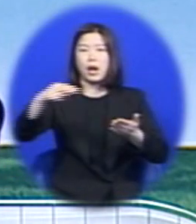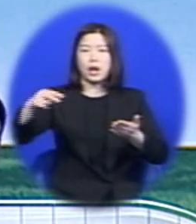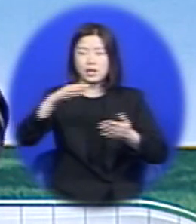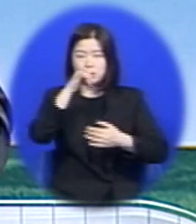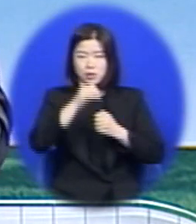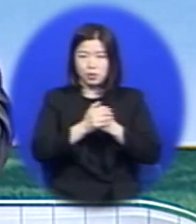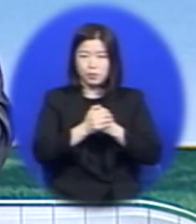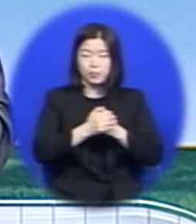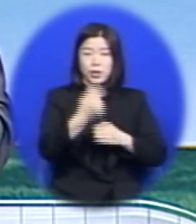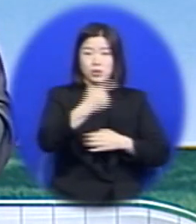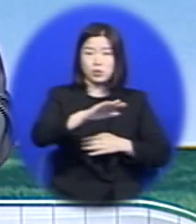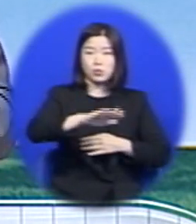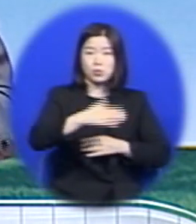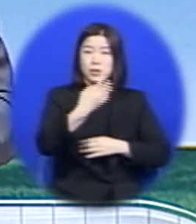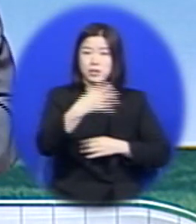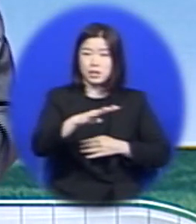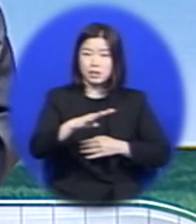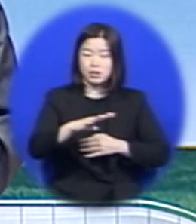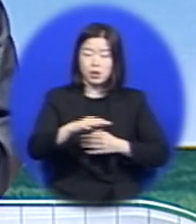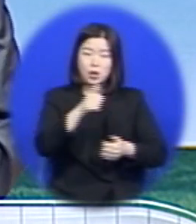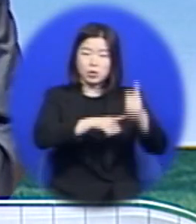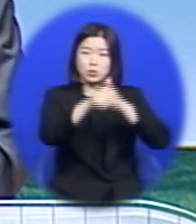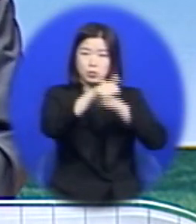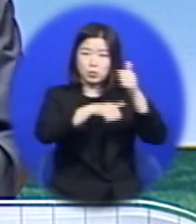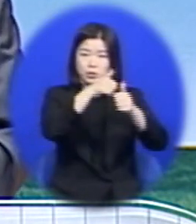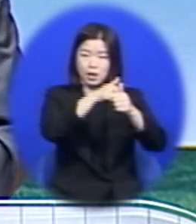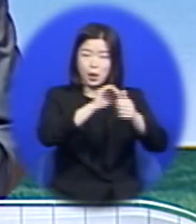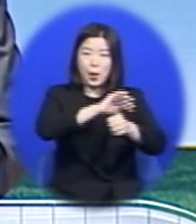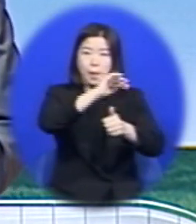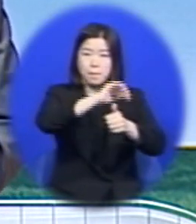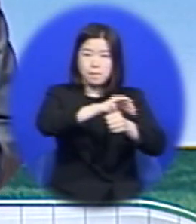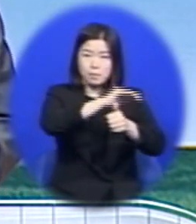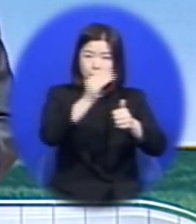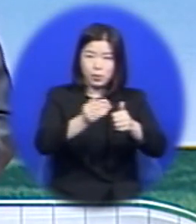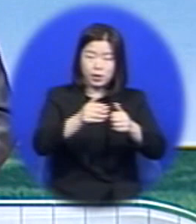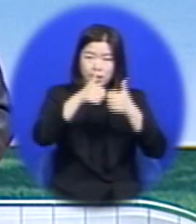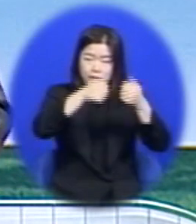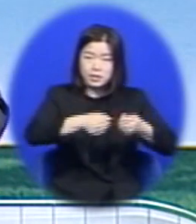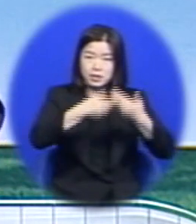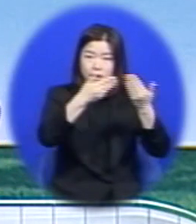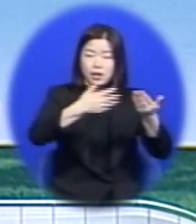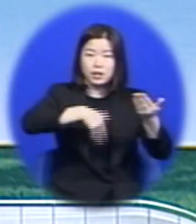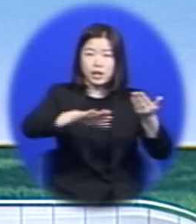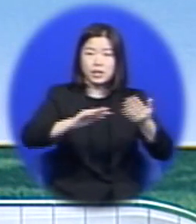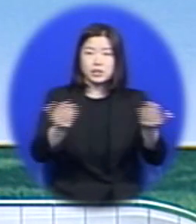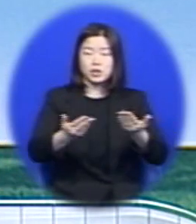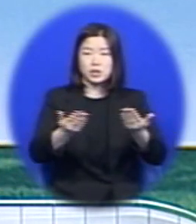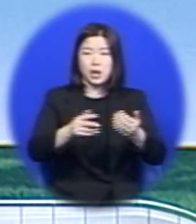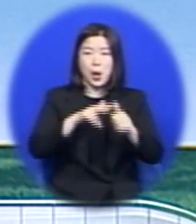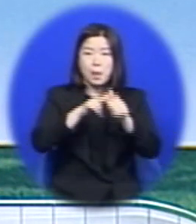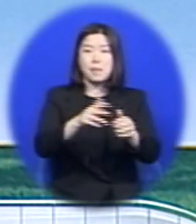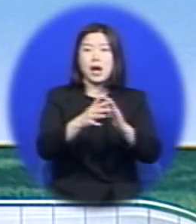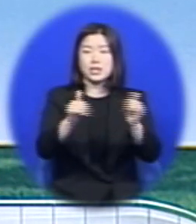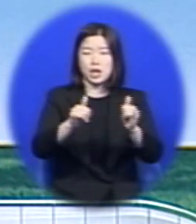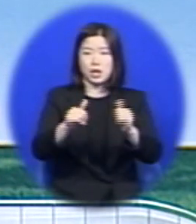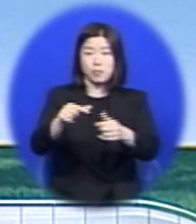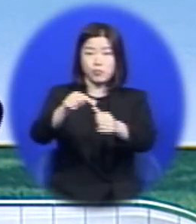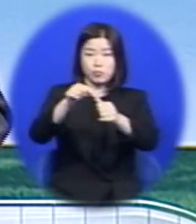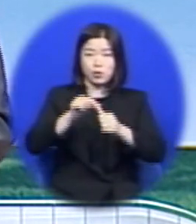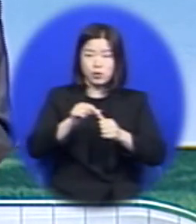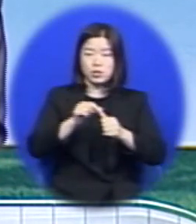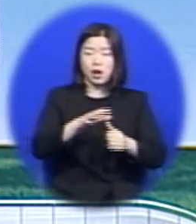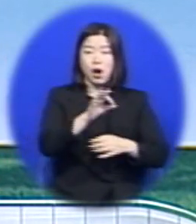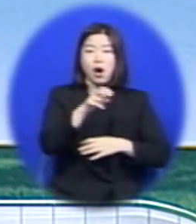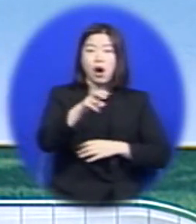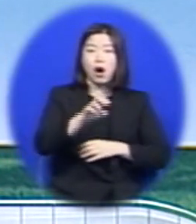선영에 참배를 하려고 가는 길에 마부 한 사람을 고용을 했는데 엄귀현이라고 하는 마부입니다.